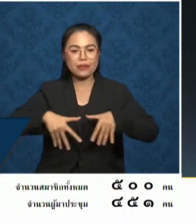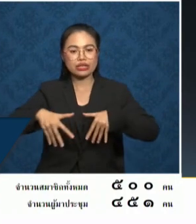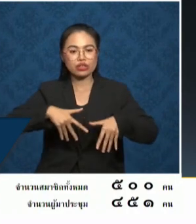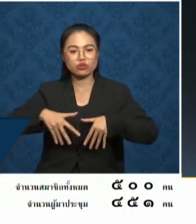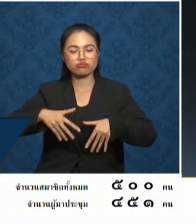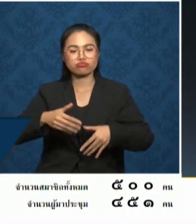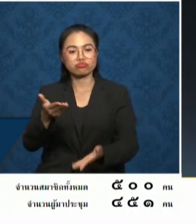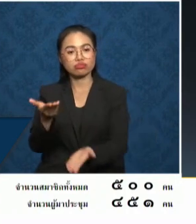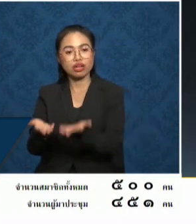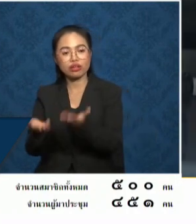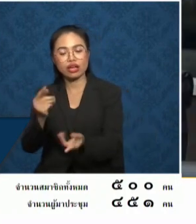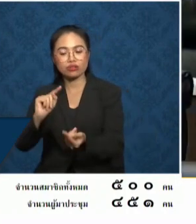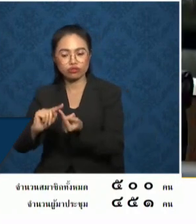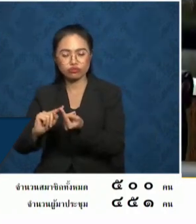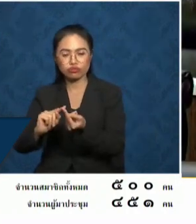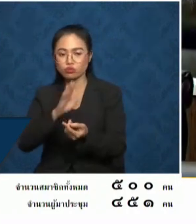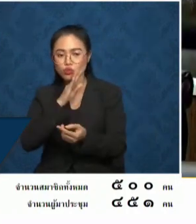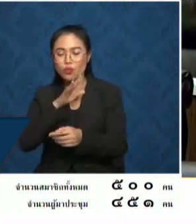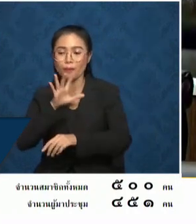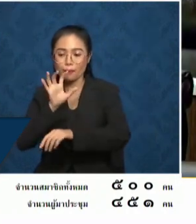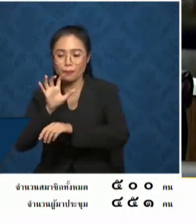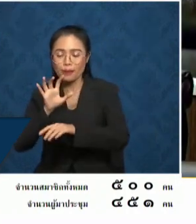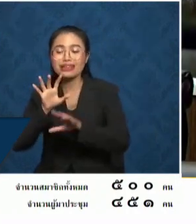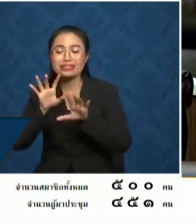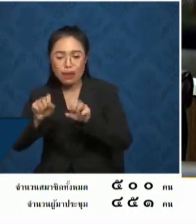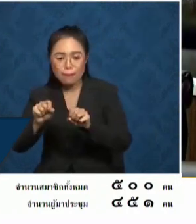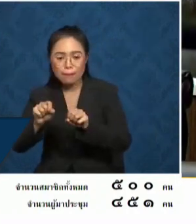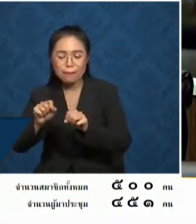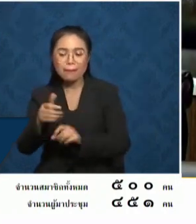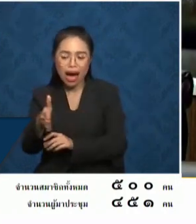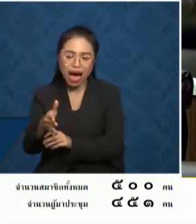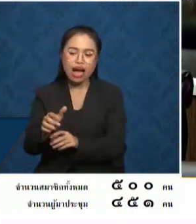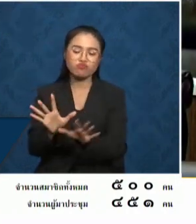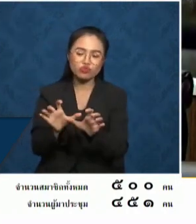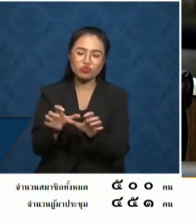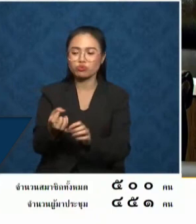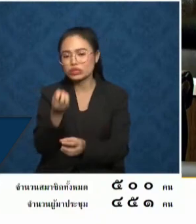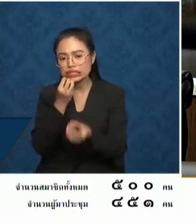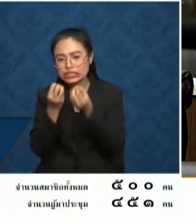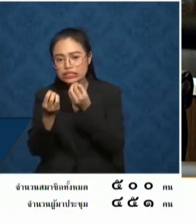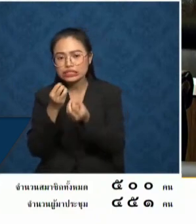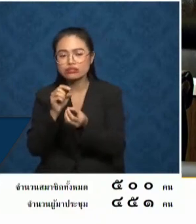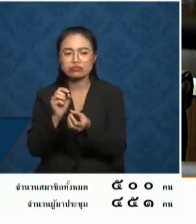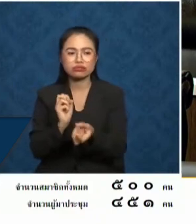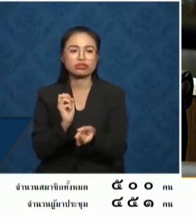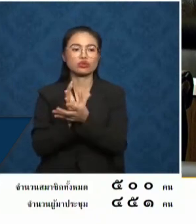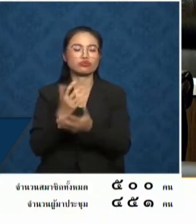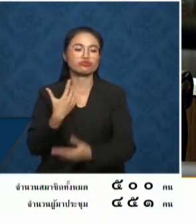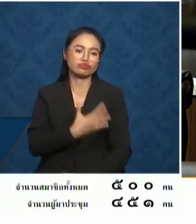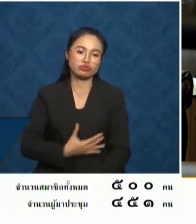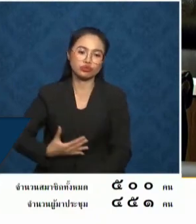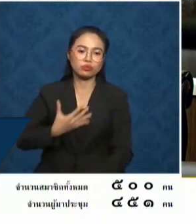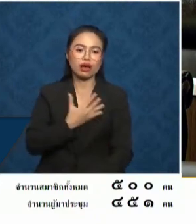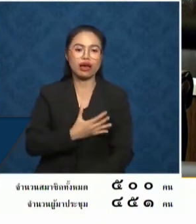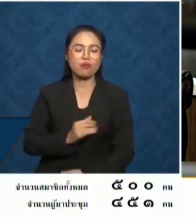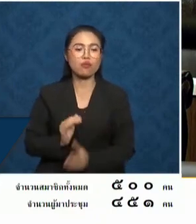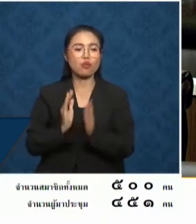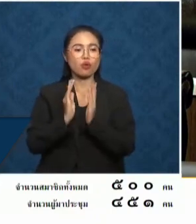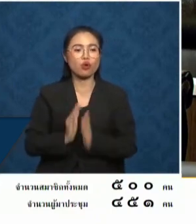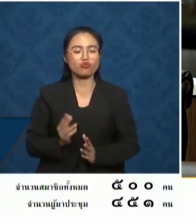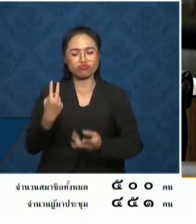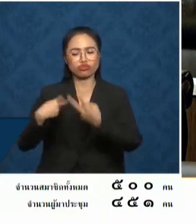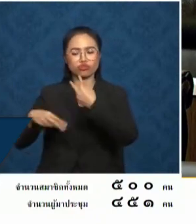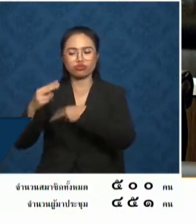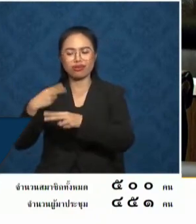สุขภาพที่อาจจะนำสัตว์น้ำในครองสาธารณะไปบริโภคพวกควบคุมใช้กฎหมายแค่